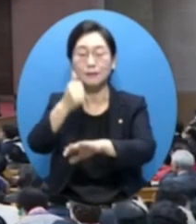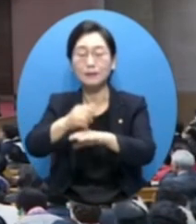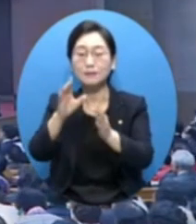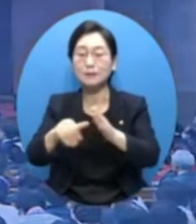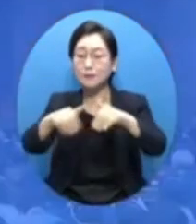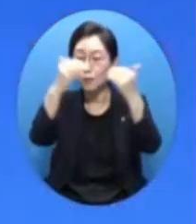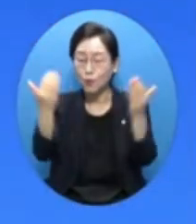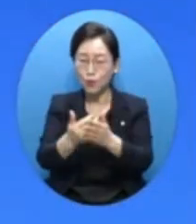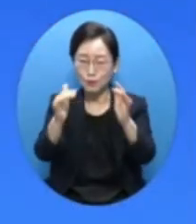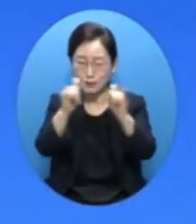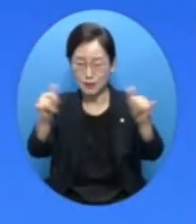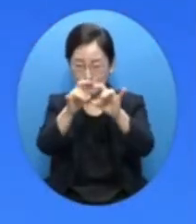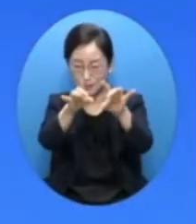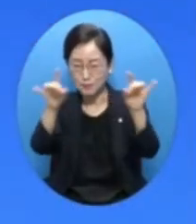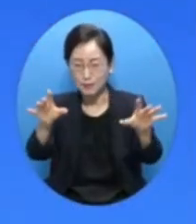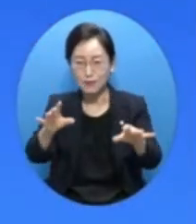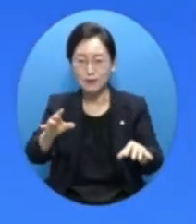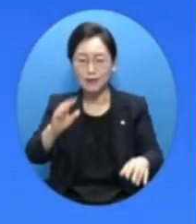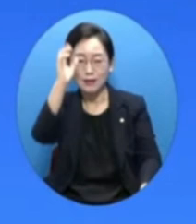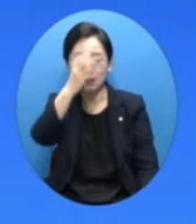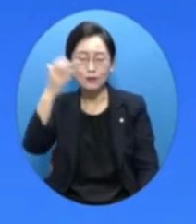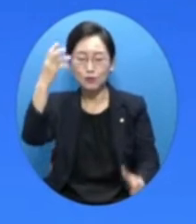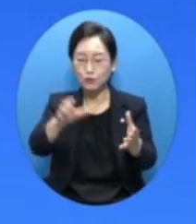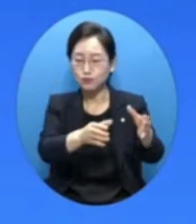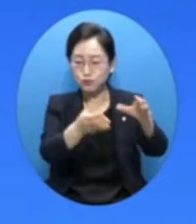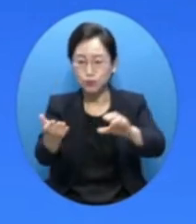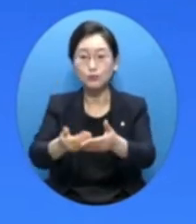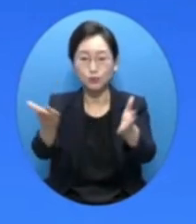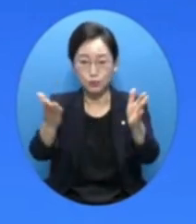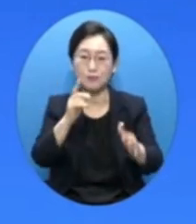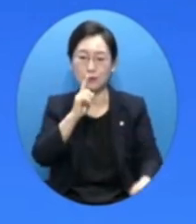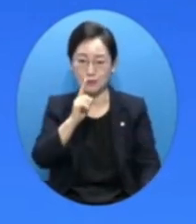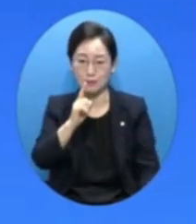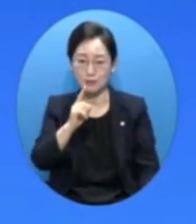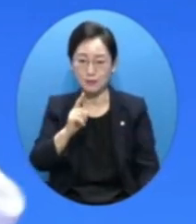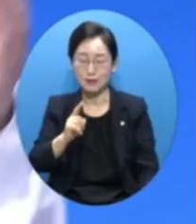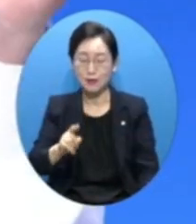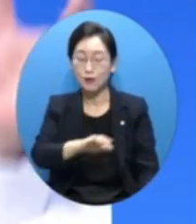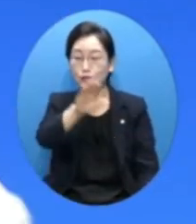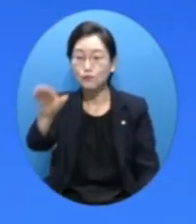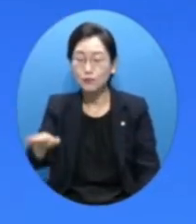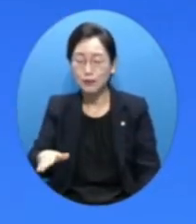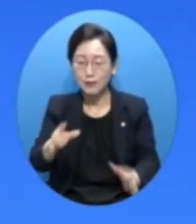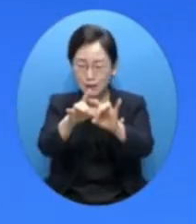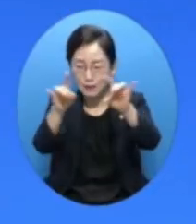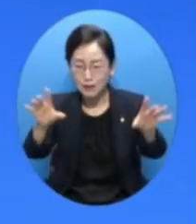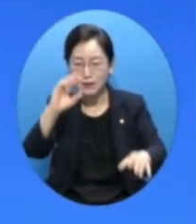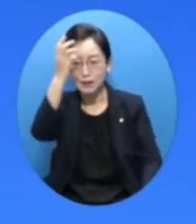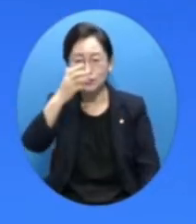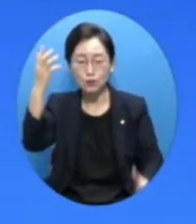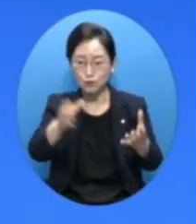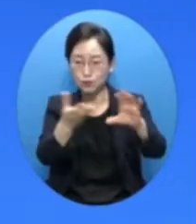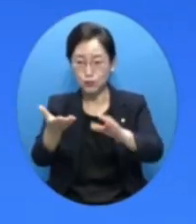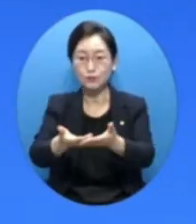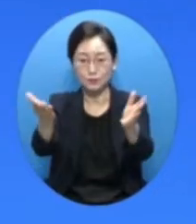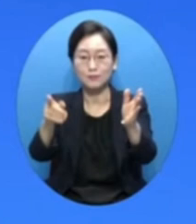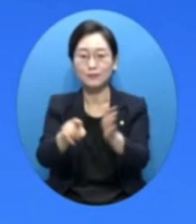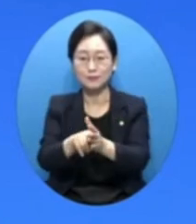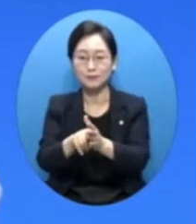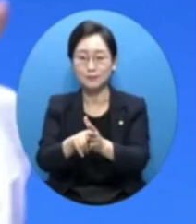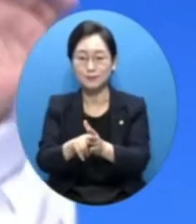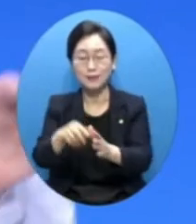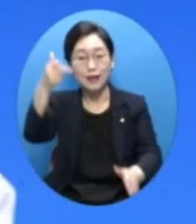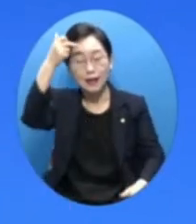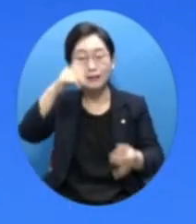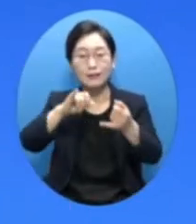모든 사람들에게 성령을 부어주겠다고 주님 말씀하셨습니다. 예수님은 우리 모두에게 성령을 부어주신 것입니다.